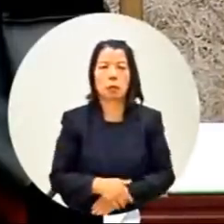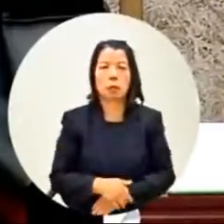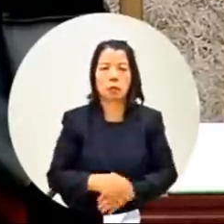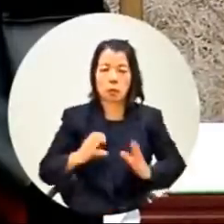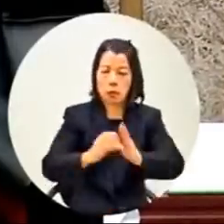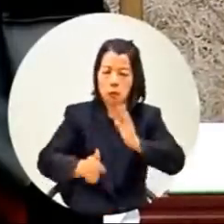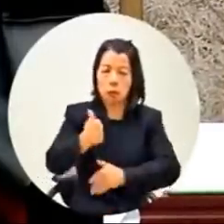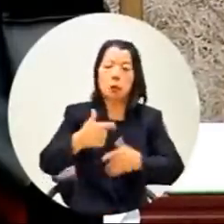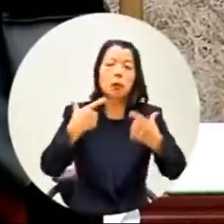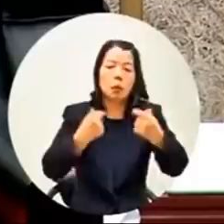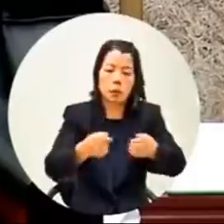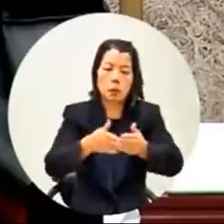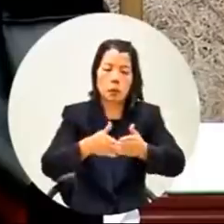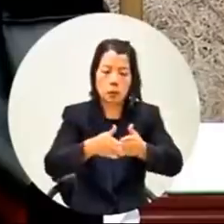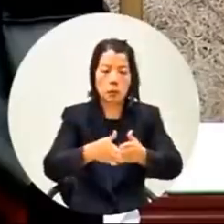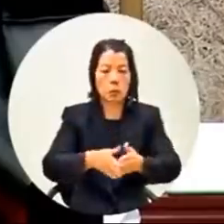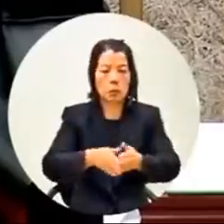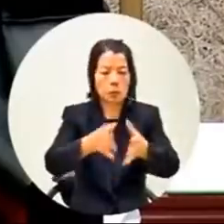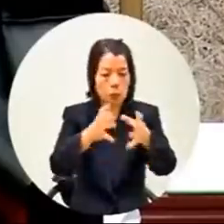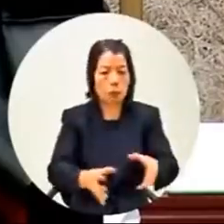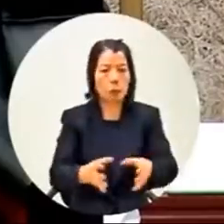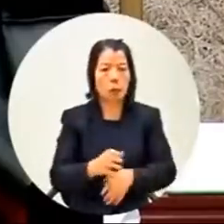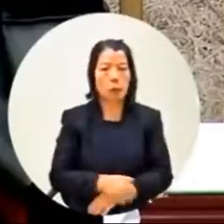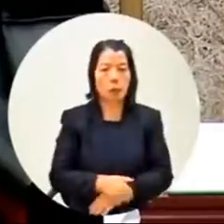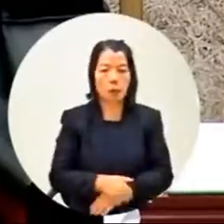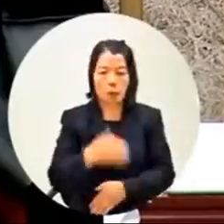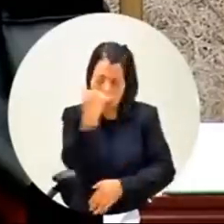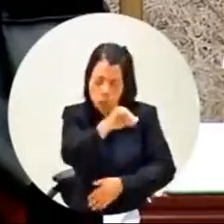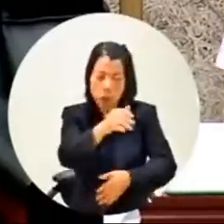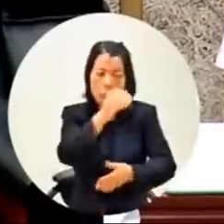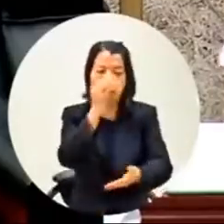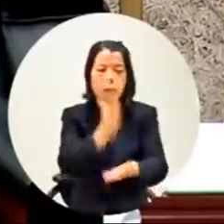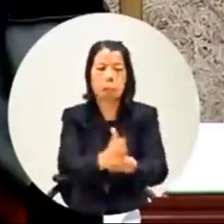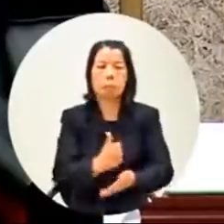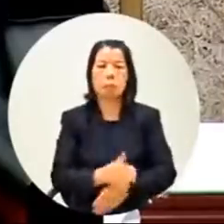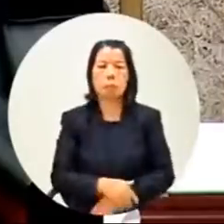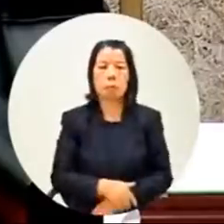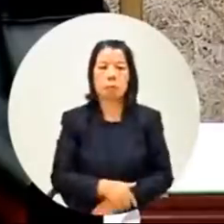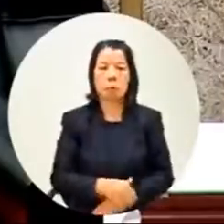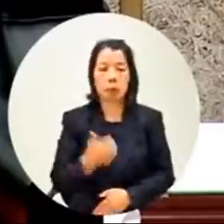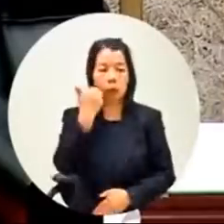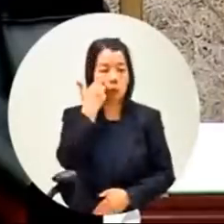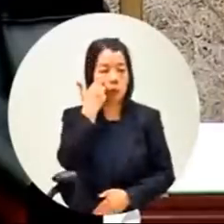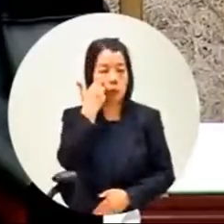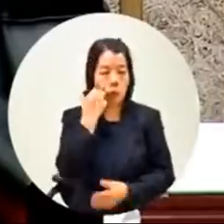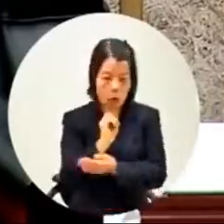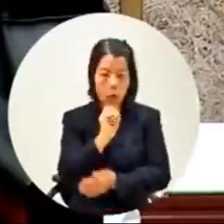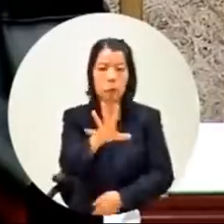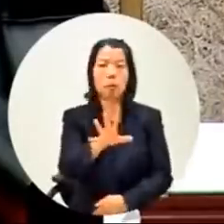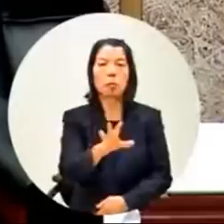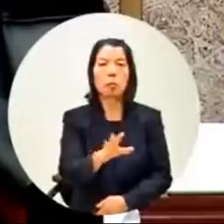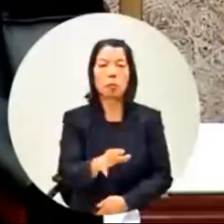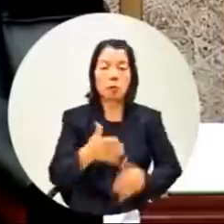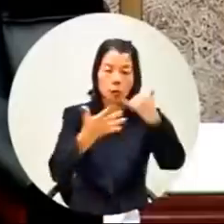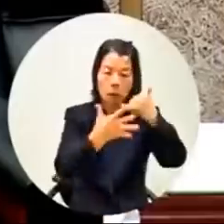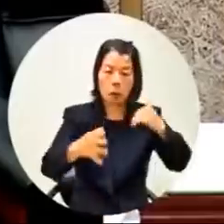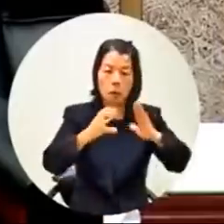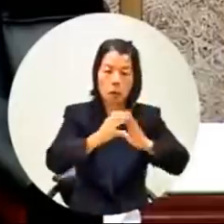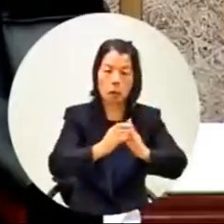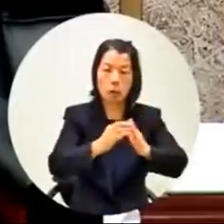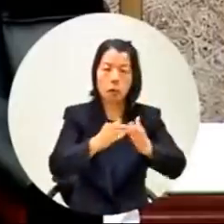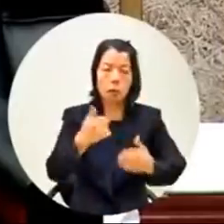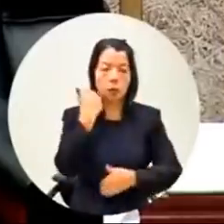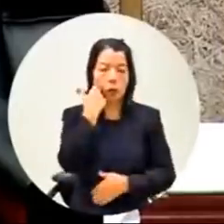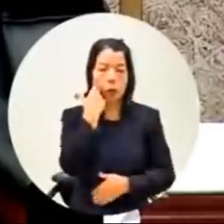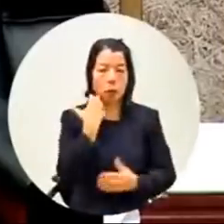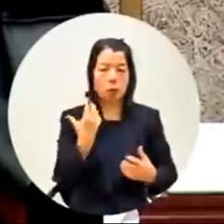审会本来已经要开了，后来又临时打卡。 没有， 请问是谁告诉海洋局要临时喊卡了？是